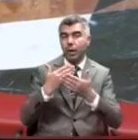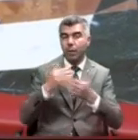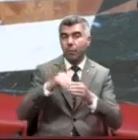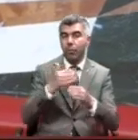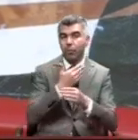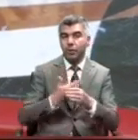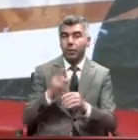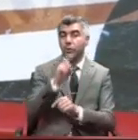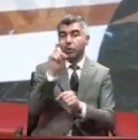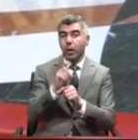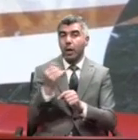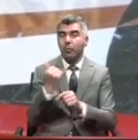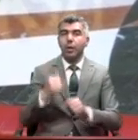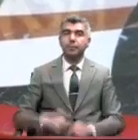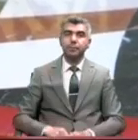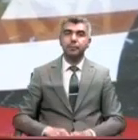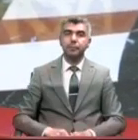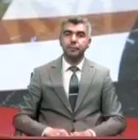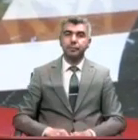على هذا السؤال الهام سيدنا